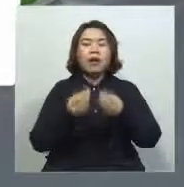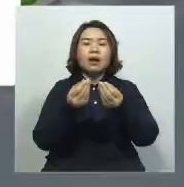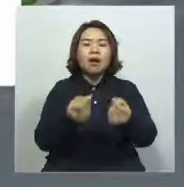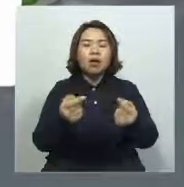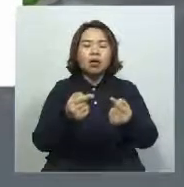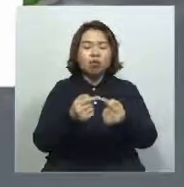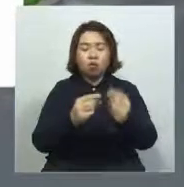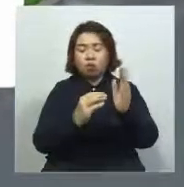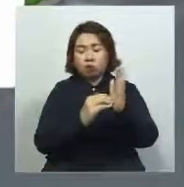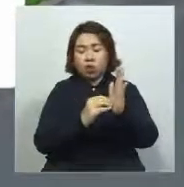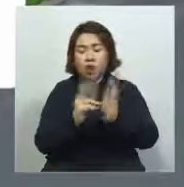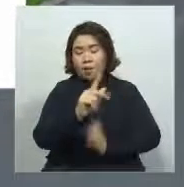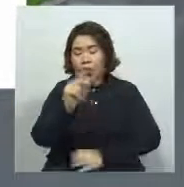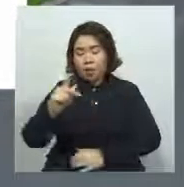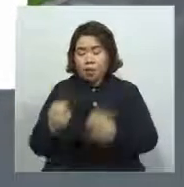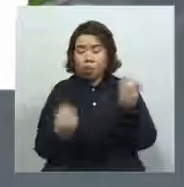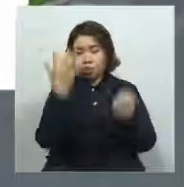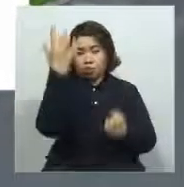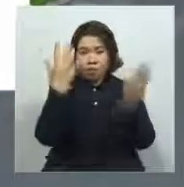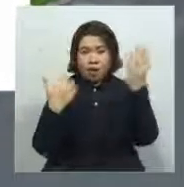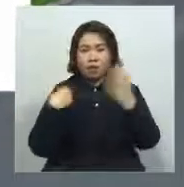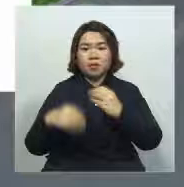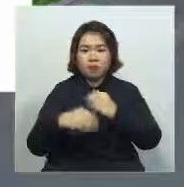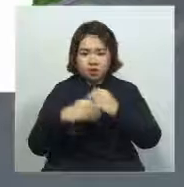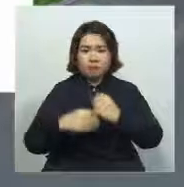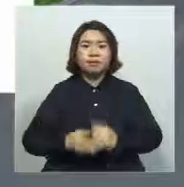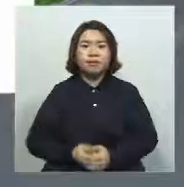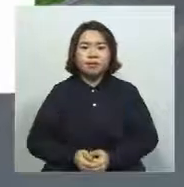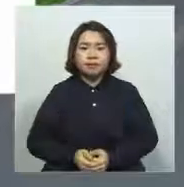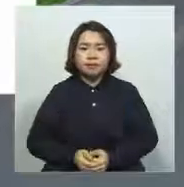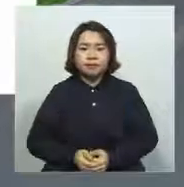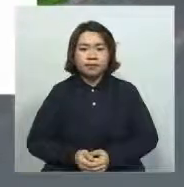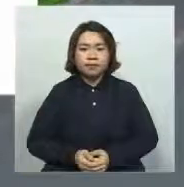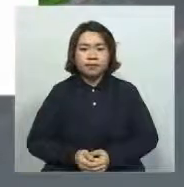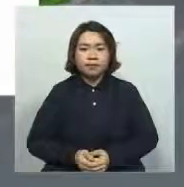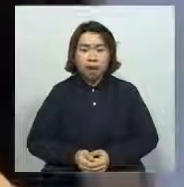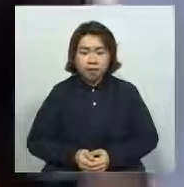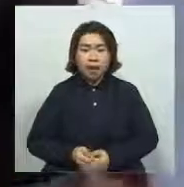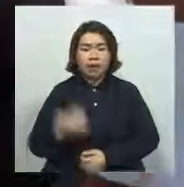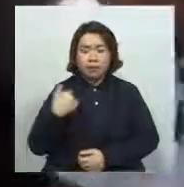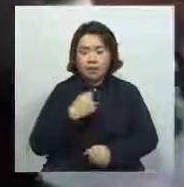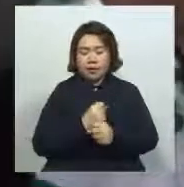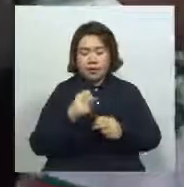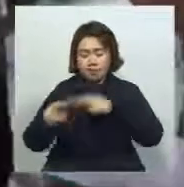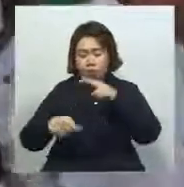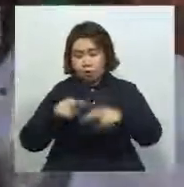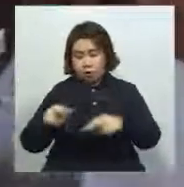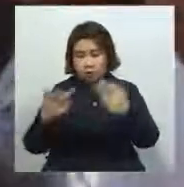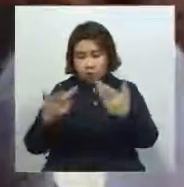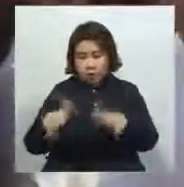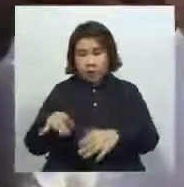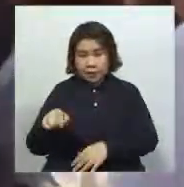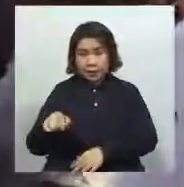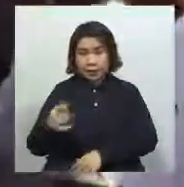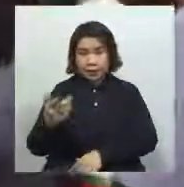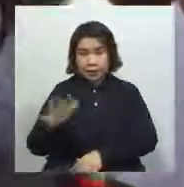อดให้กับพื้นที่ของกรุงเทพมหานครให้มากยิ่งขึ้นนะครับ หลังจากเสร็จสิ้นการตรวจเยี่ยมสวนป่าเบ